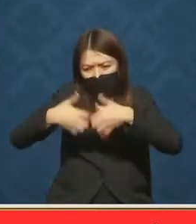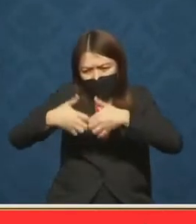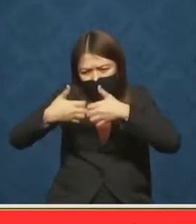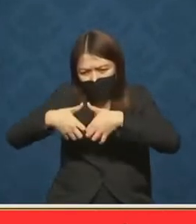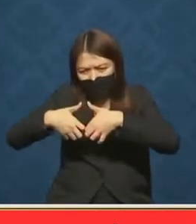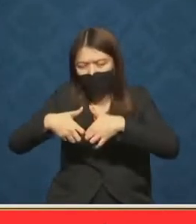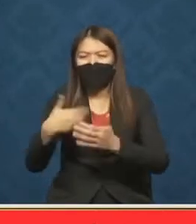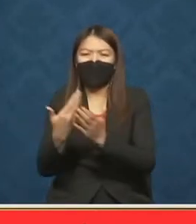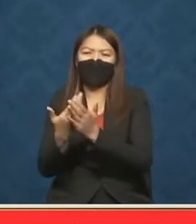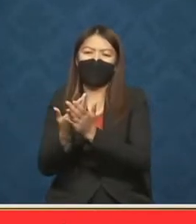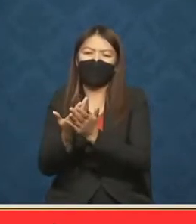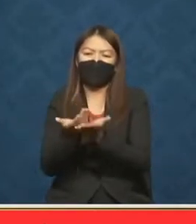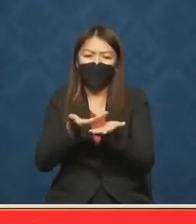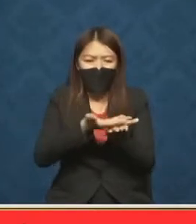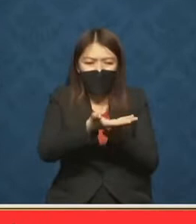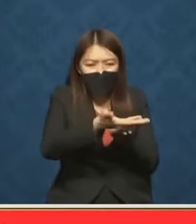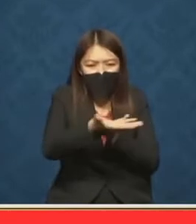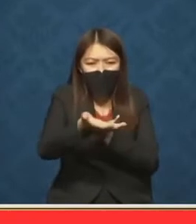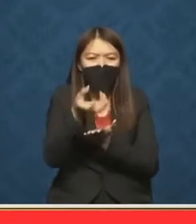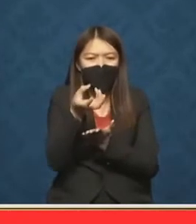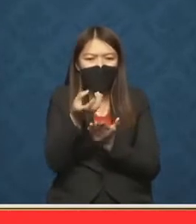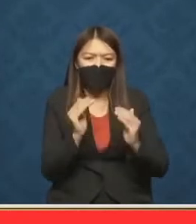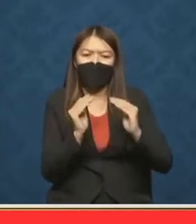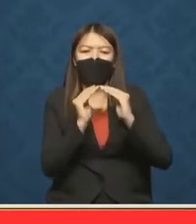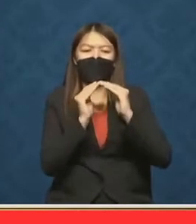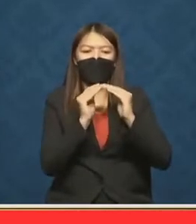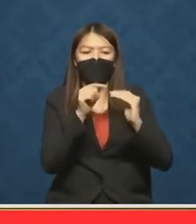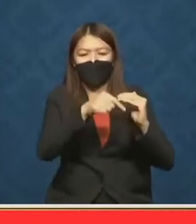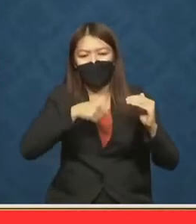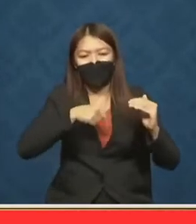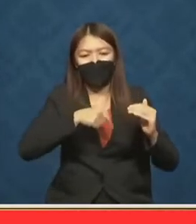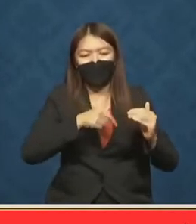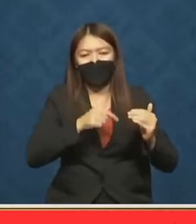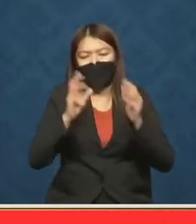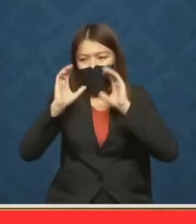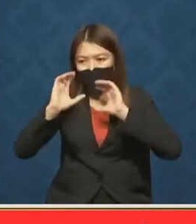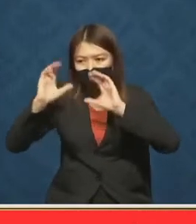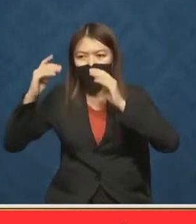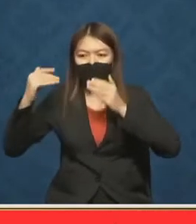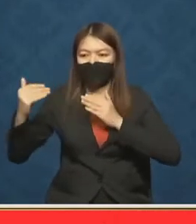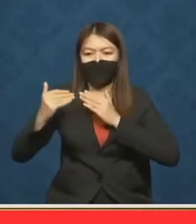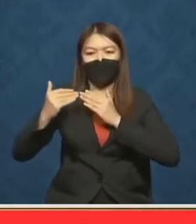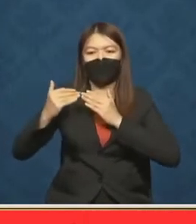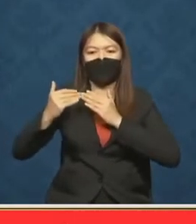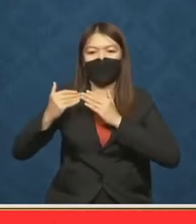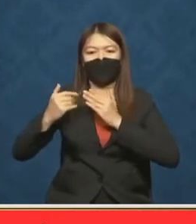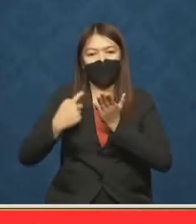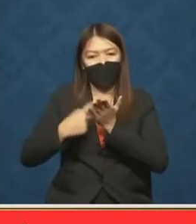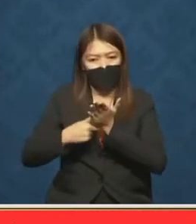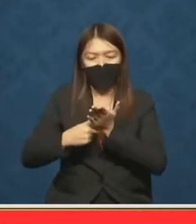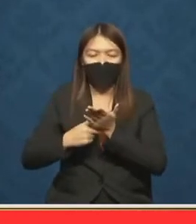วยค่